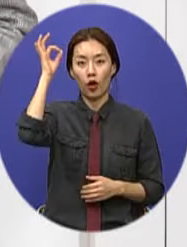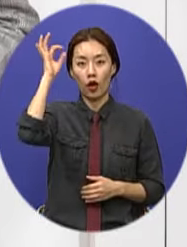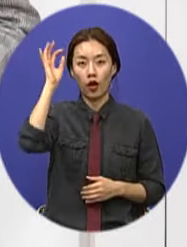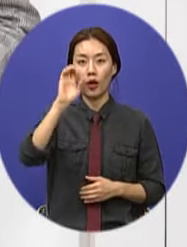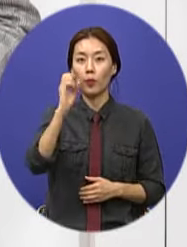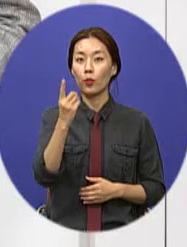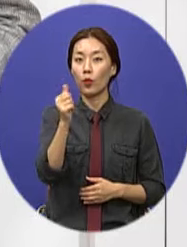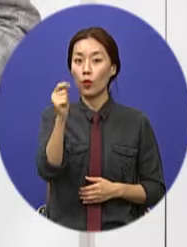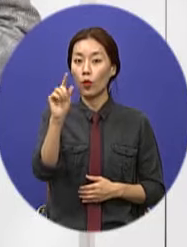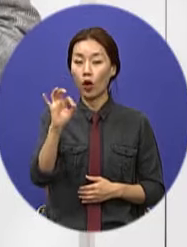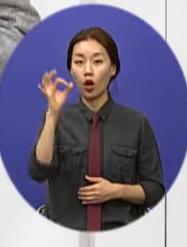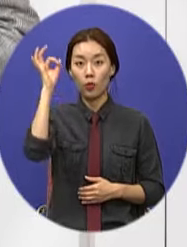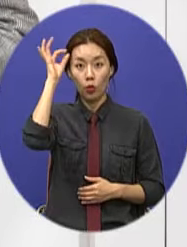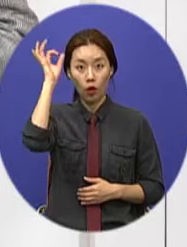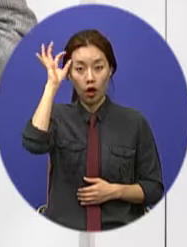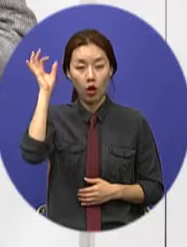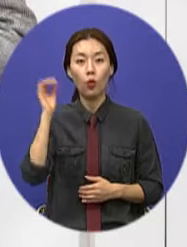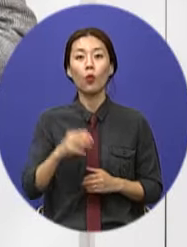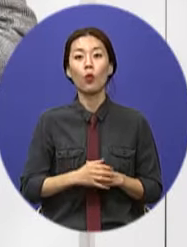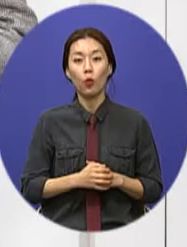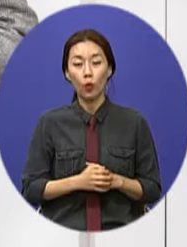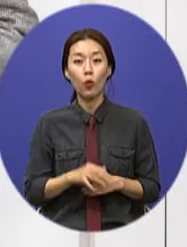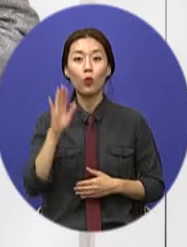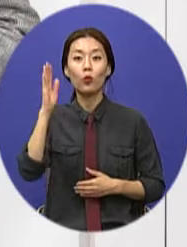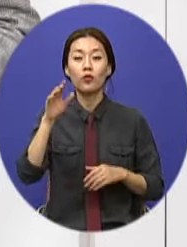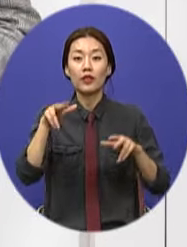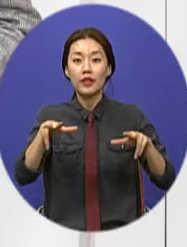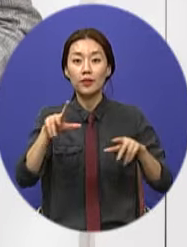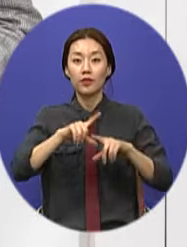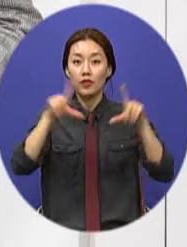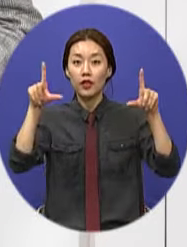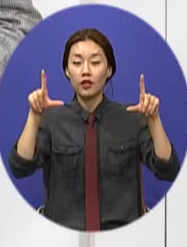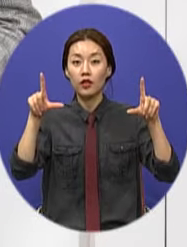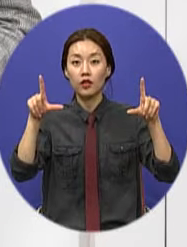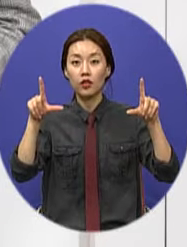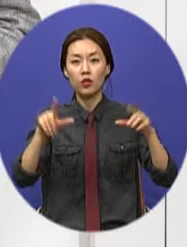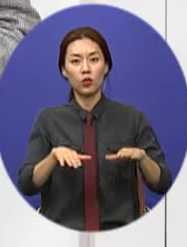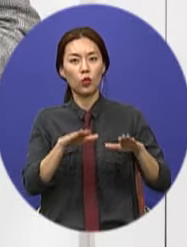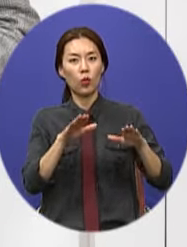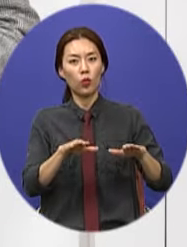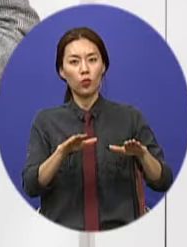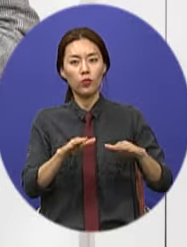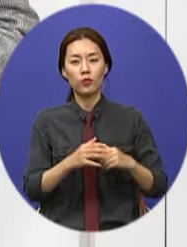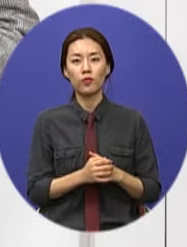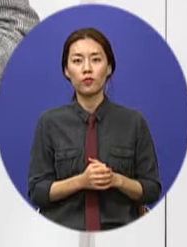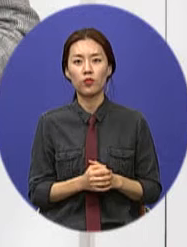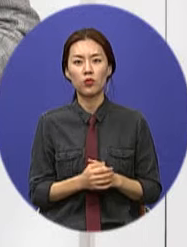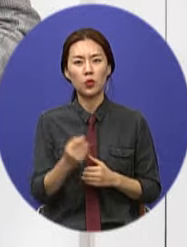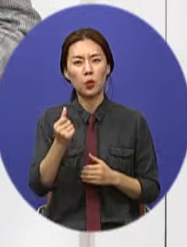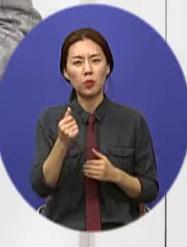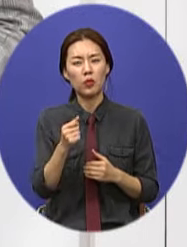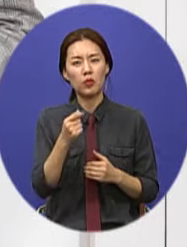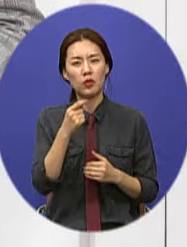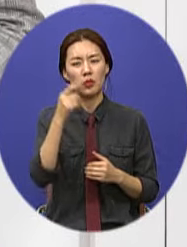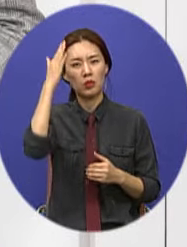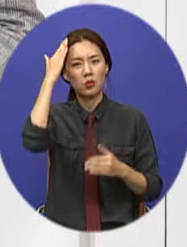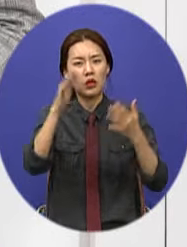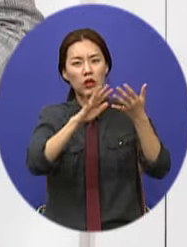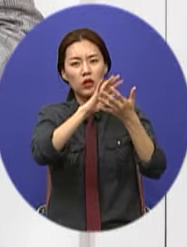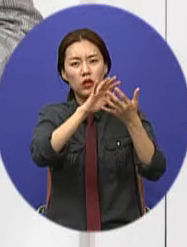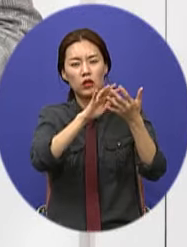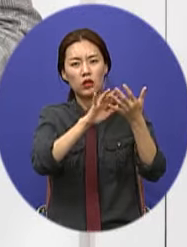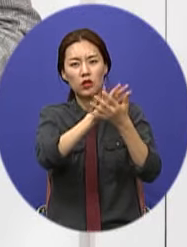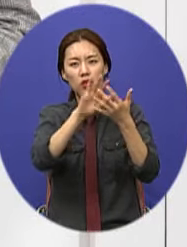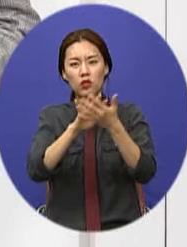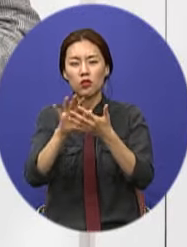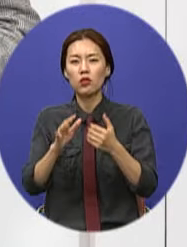포항이구나. 예, 예. 포항 날씨 어떻습니까? 포항 날씨 오늘 좀 흐렸어요. 비가 오는가